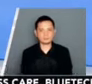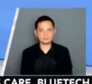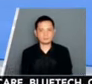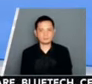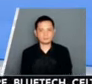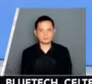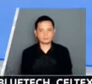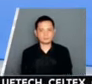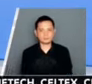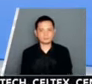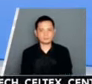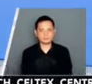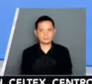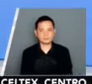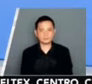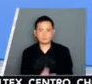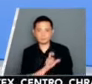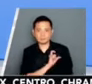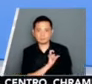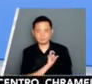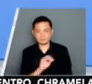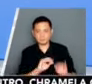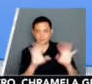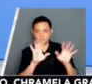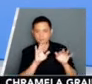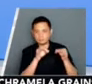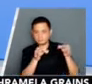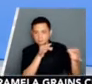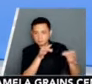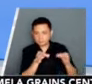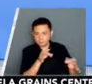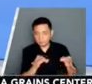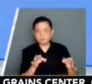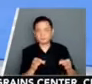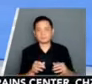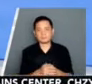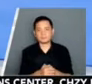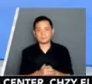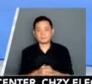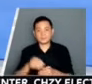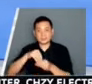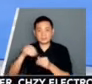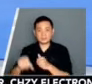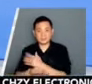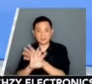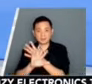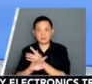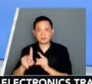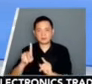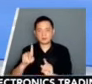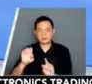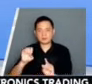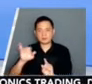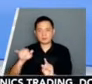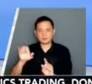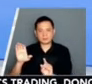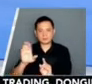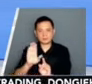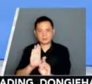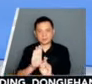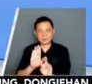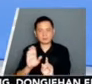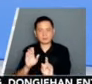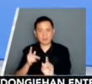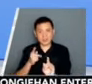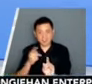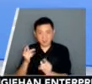Nilinaw ng pulisya na nakabantay sa Kingdom of Jesus Christ compound sa Davao City na piling unit lamang nila ang may mga dalang armas. Update po tayo